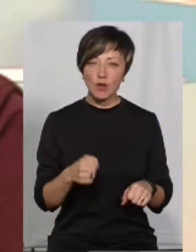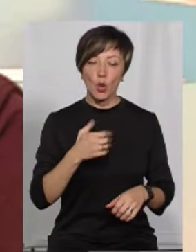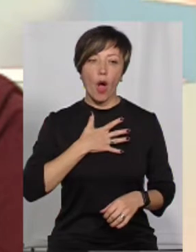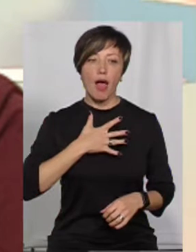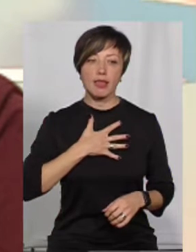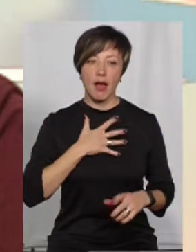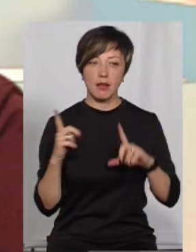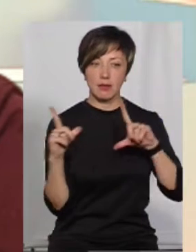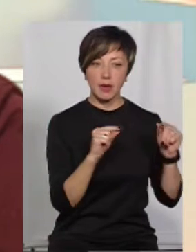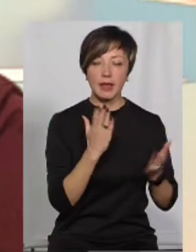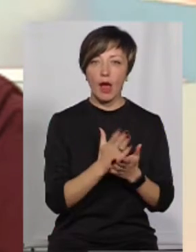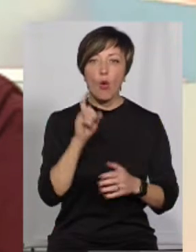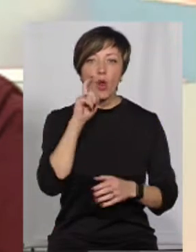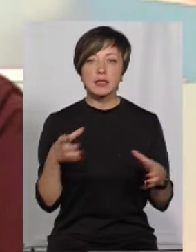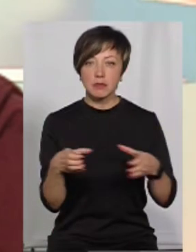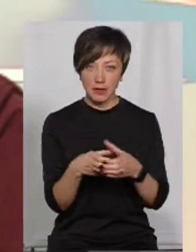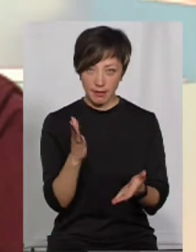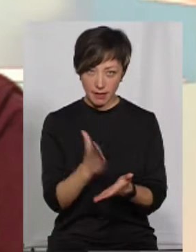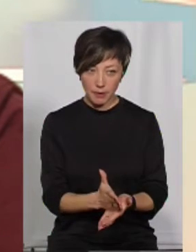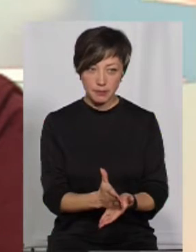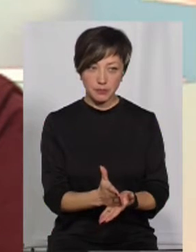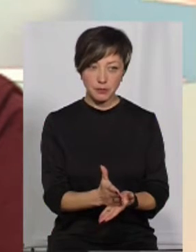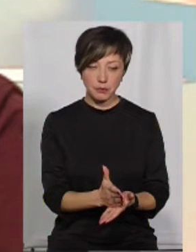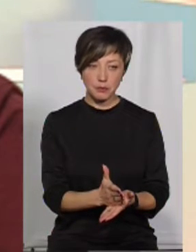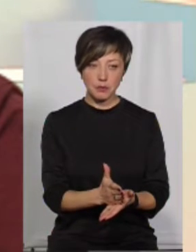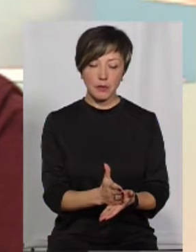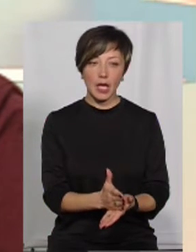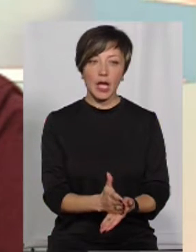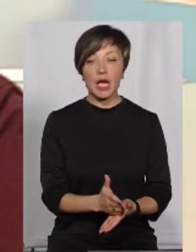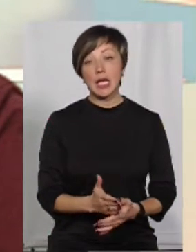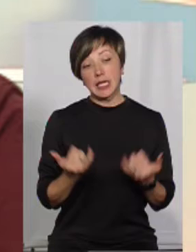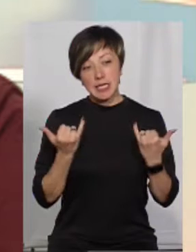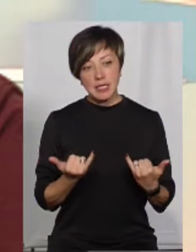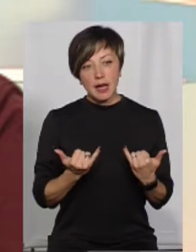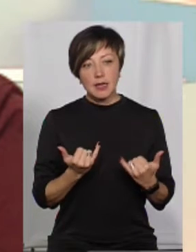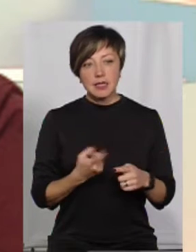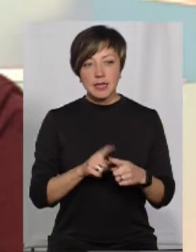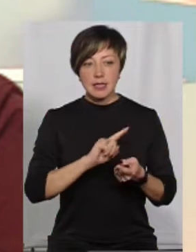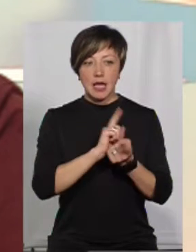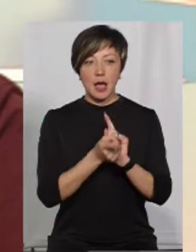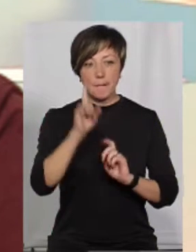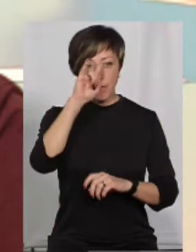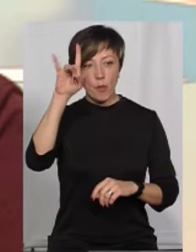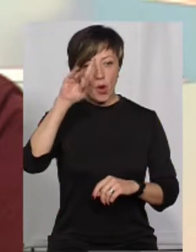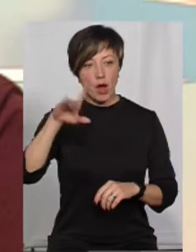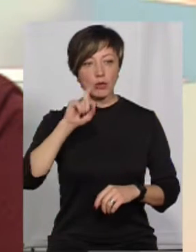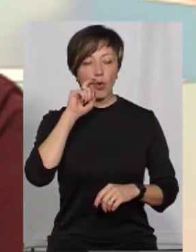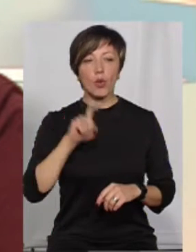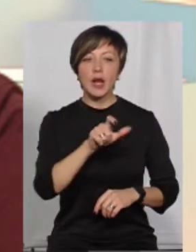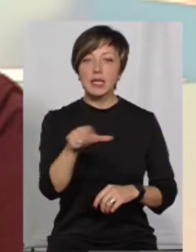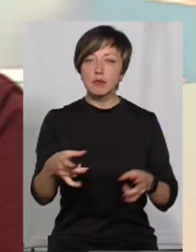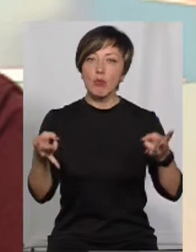Канади, там, де є українська спільнота, українська діаспора. Власне кажучи, зараз це стає популярним. Угу. Тобто